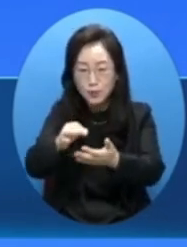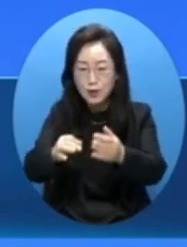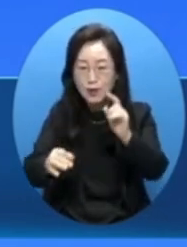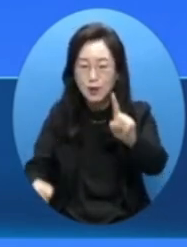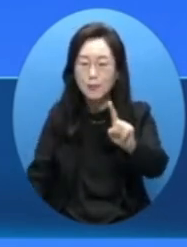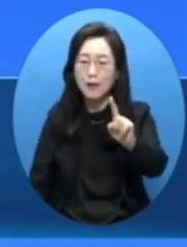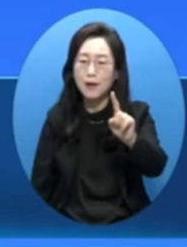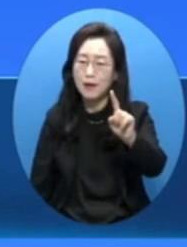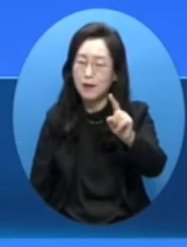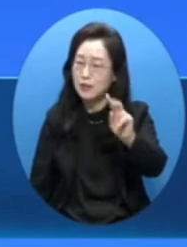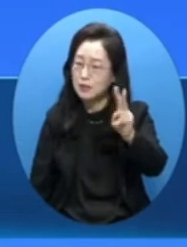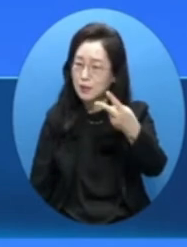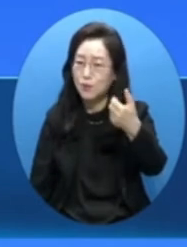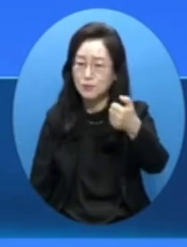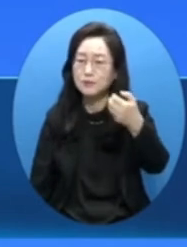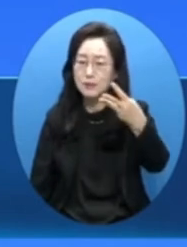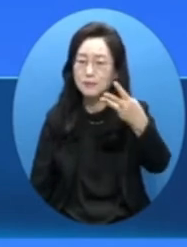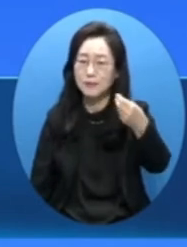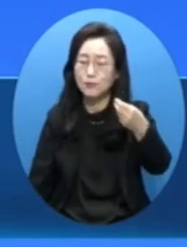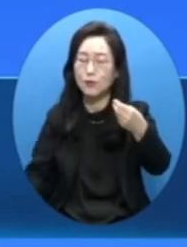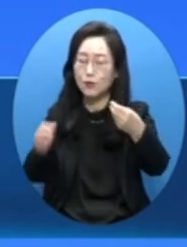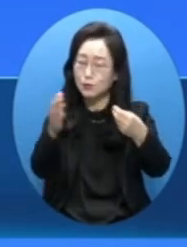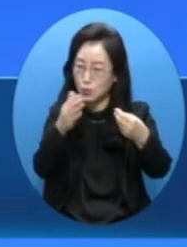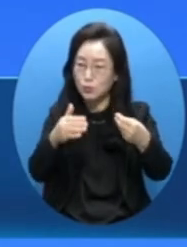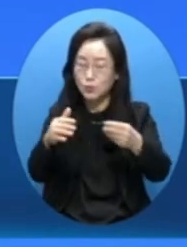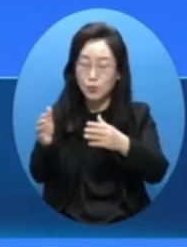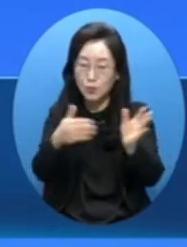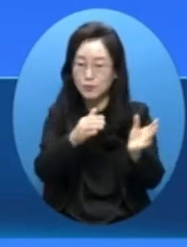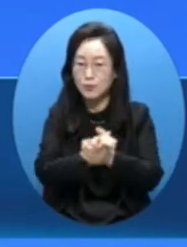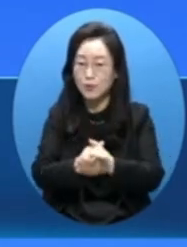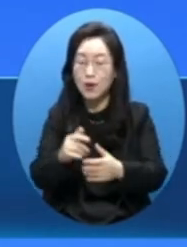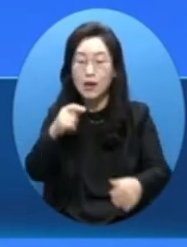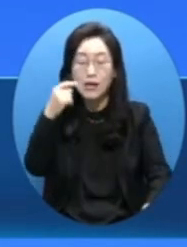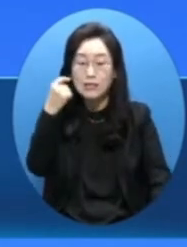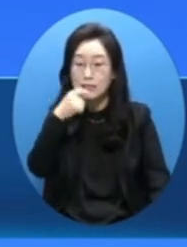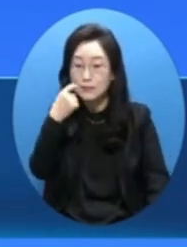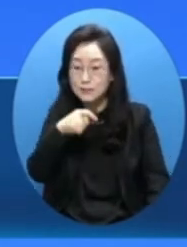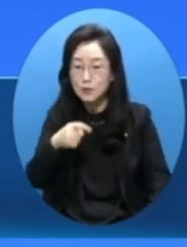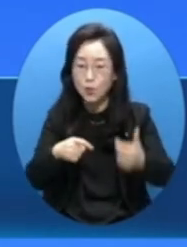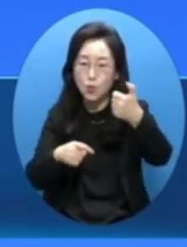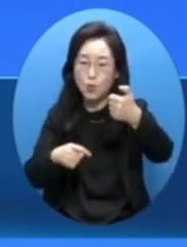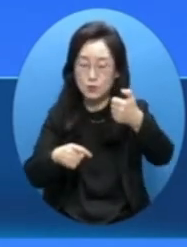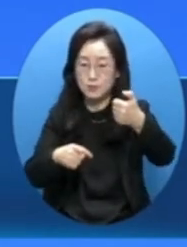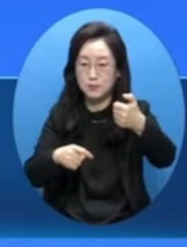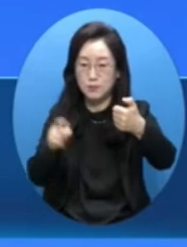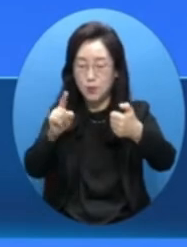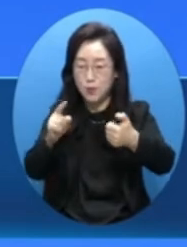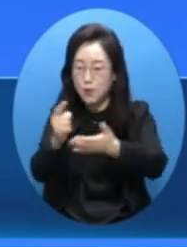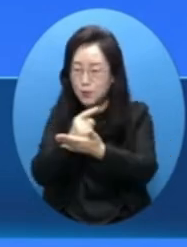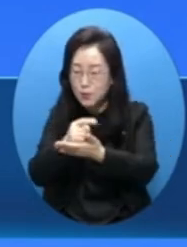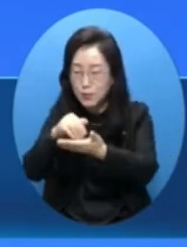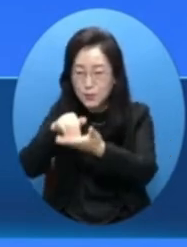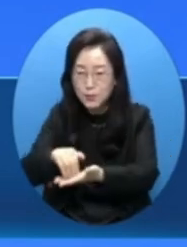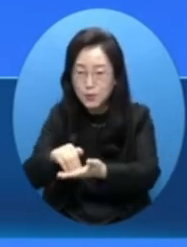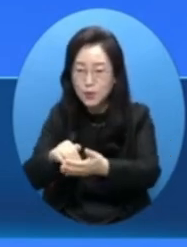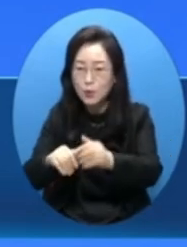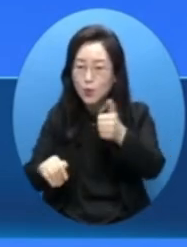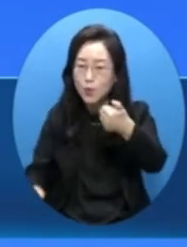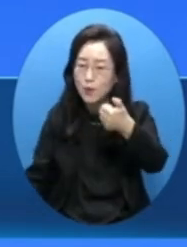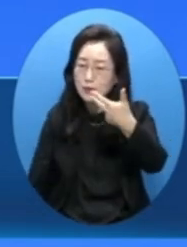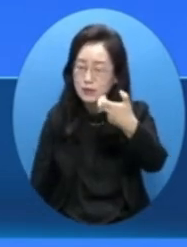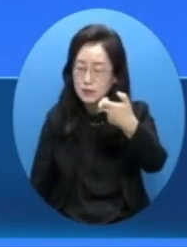정도 되요 그런데 200 한 53만원 정도 되고 금은 시작합니다 금은 50세기인데 575g 금값이 많이 올라갔고